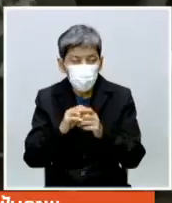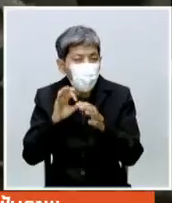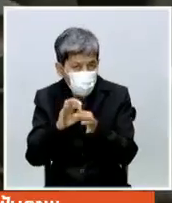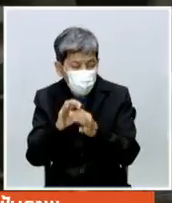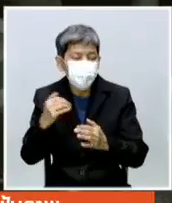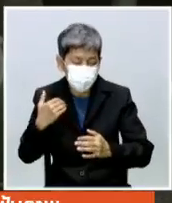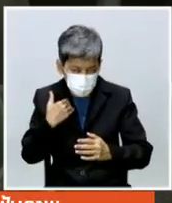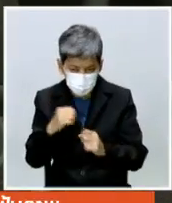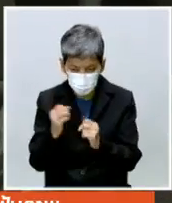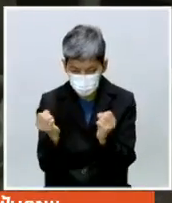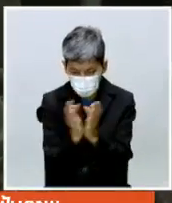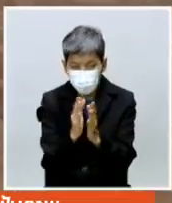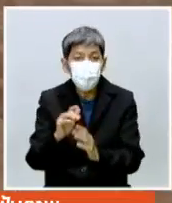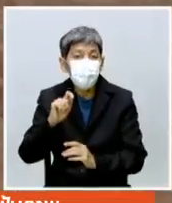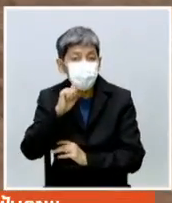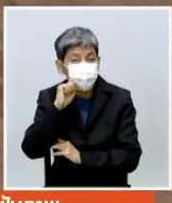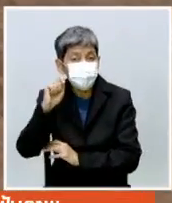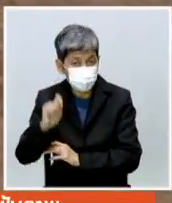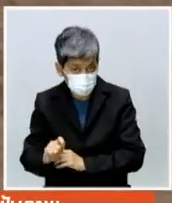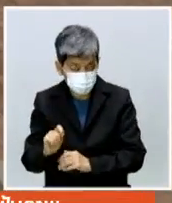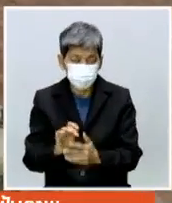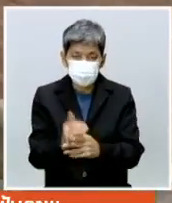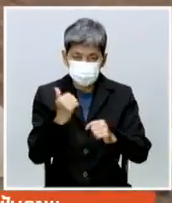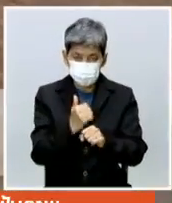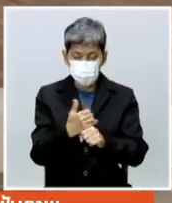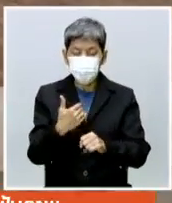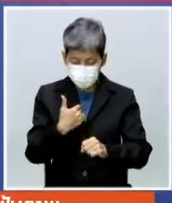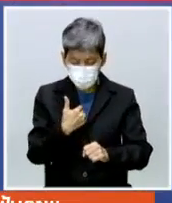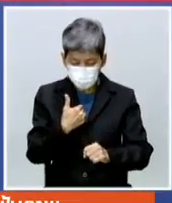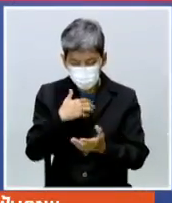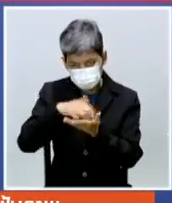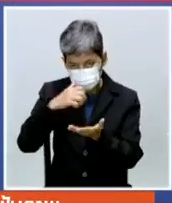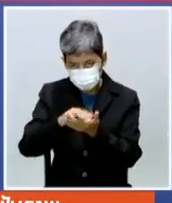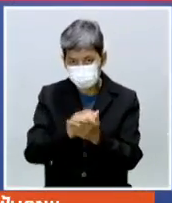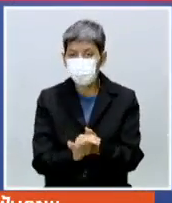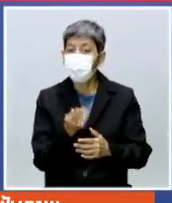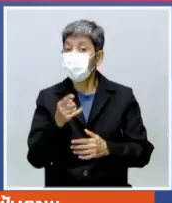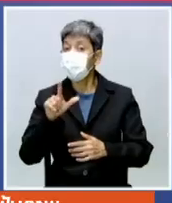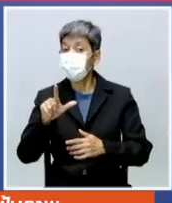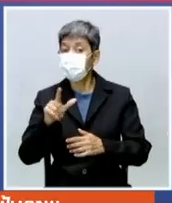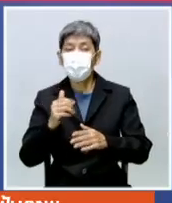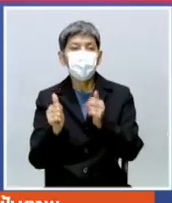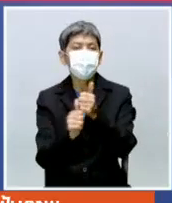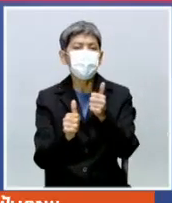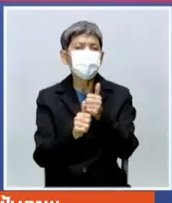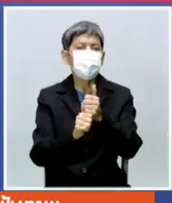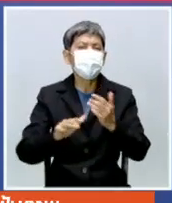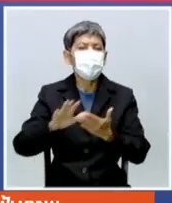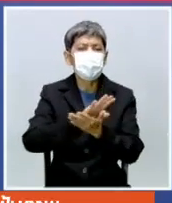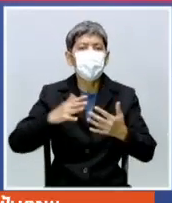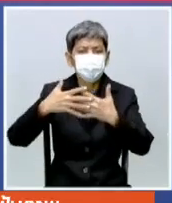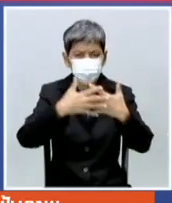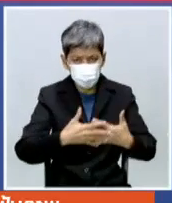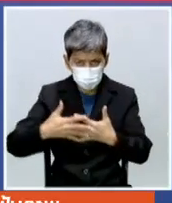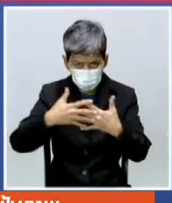ที่เพิ่มขึ้นเกี่ยวกับความขัดแย้งในยูเครนความเห็นของลาฟรอฟมีขึ้นหลังจากที่คาเรนดอนฟรีดผู้ช่วยรัฐมนตรีต่างประเทศสหรั